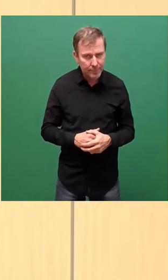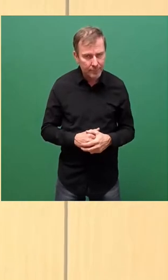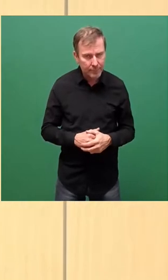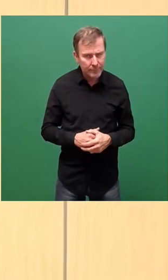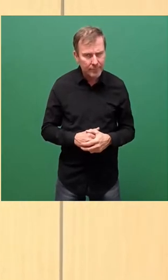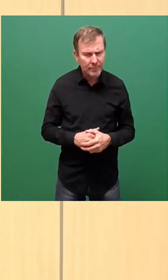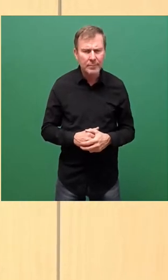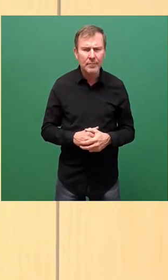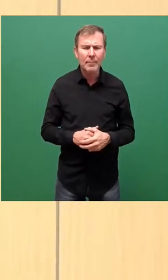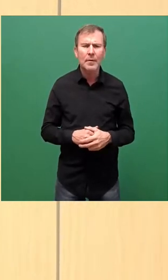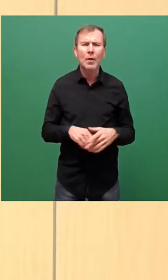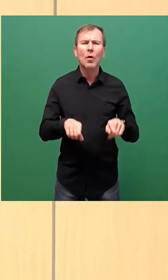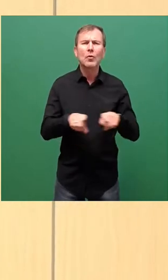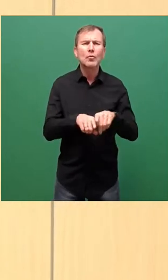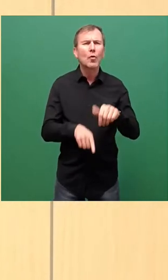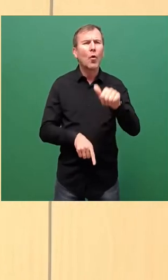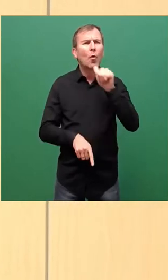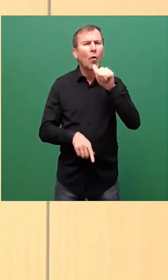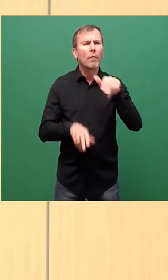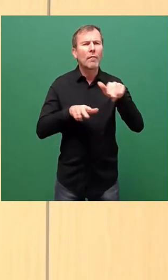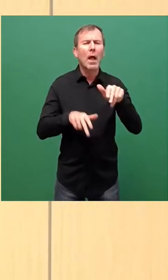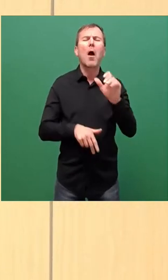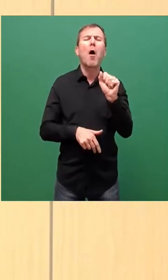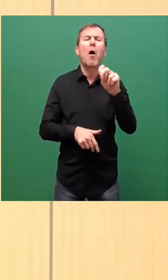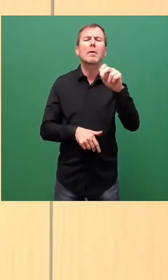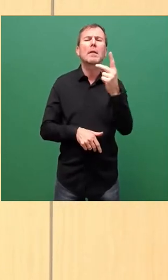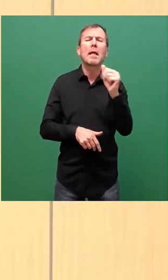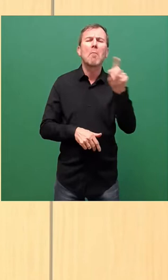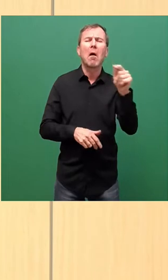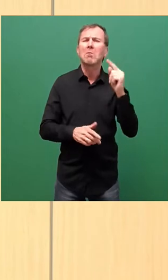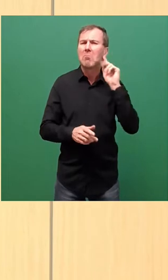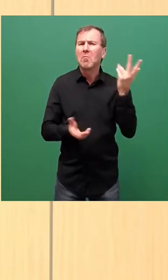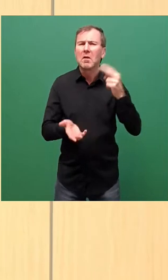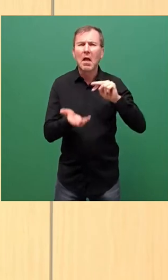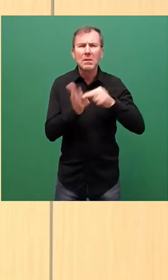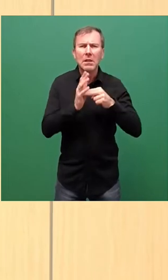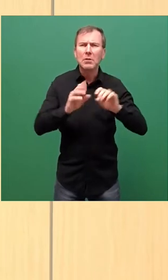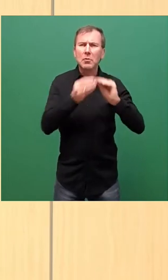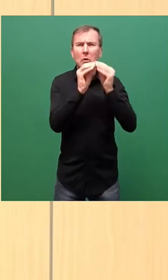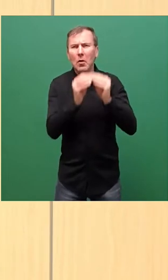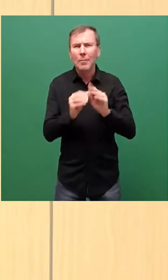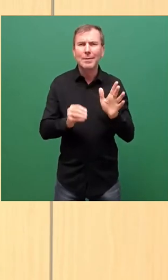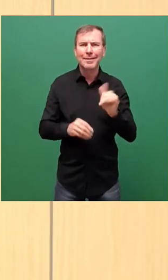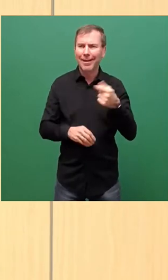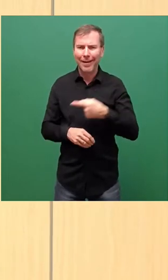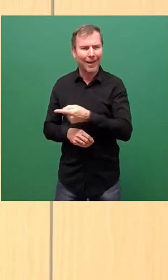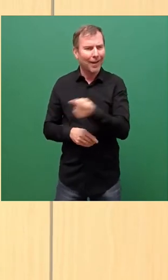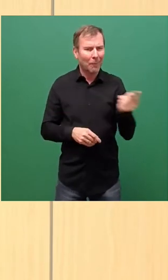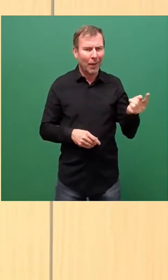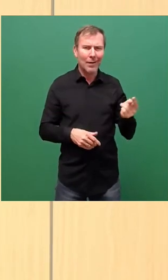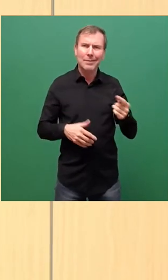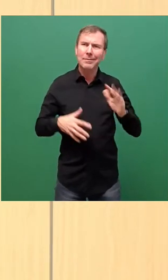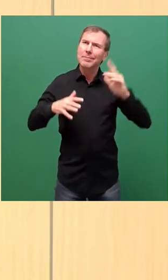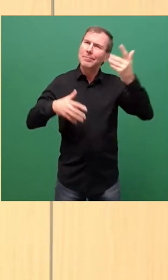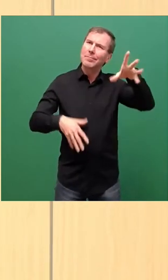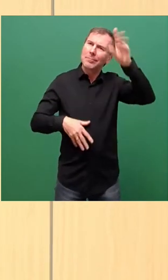On-Demand-Verkehr klingt erstmal sehr, sehr technisch, ist sicherlich auch eine Sache, die den meisten hier im Raum auch noch nicht so vertraut ist. Ist, glaube